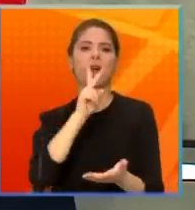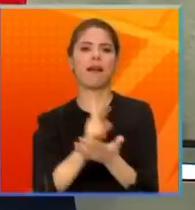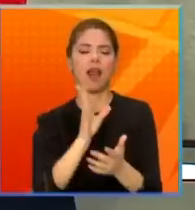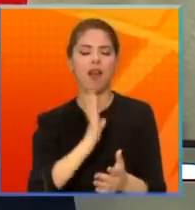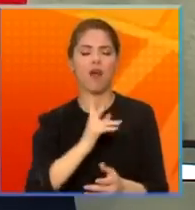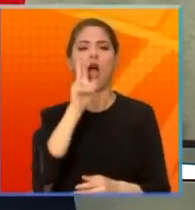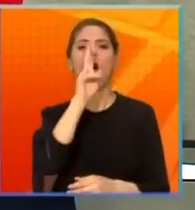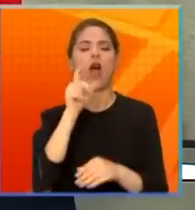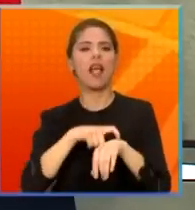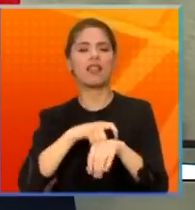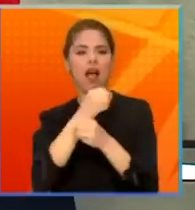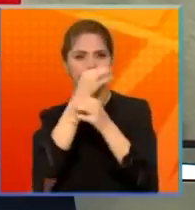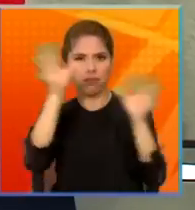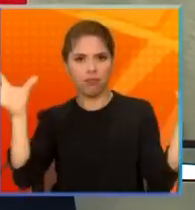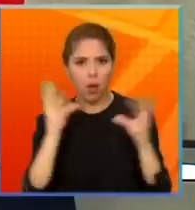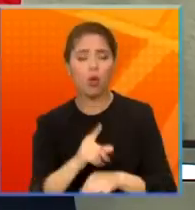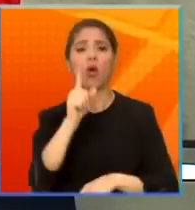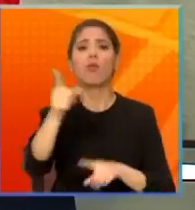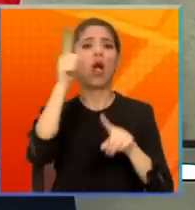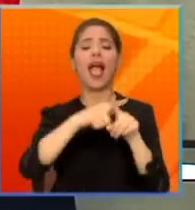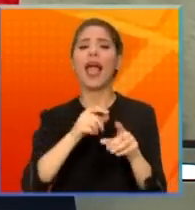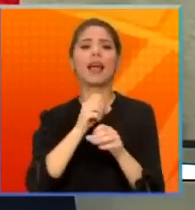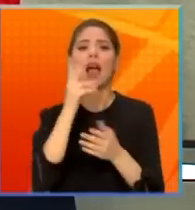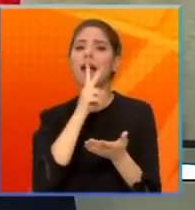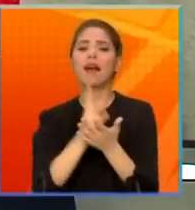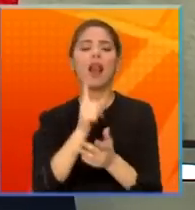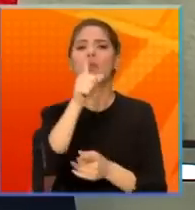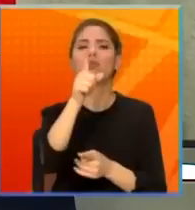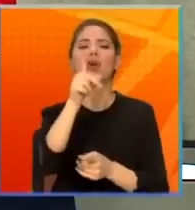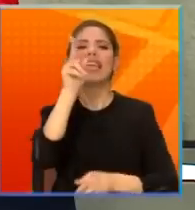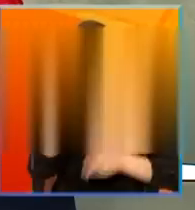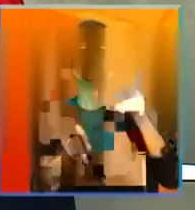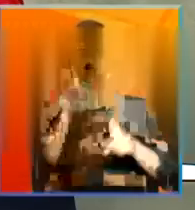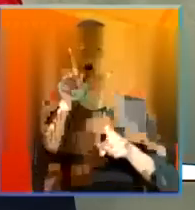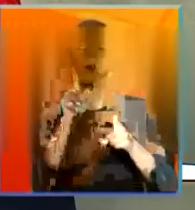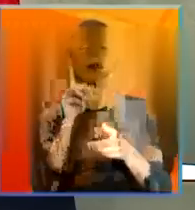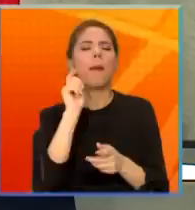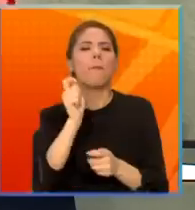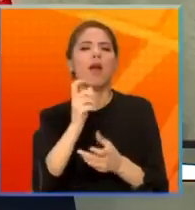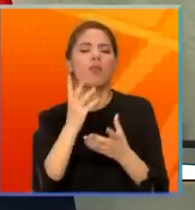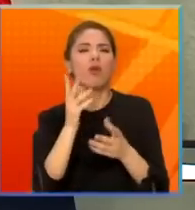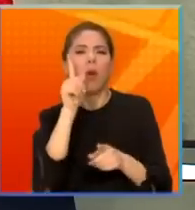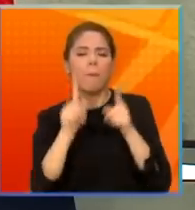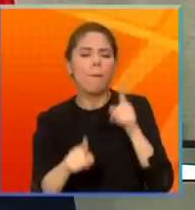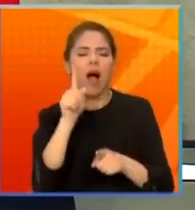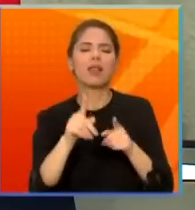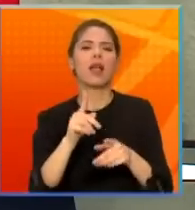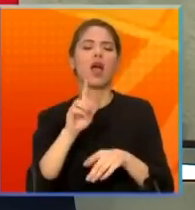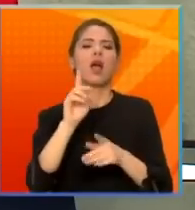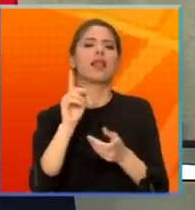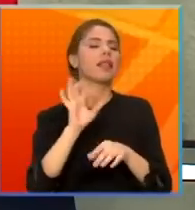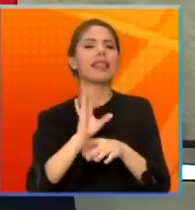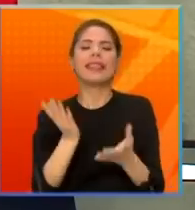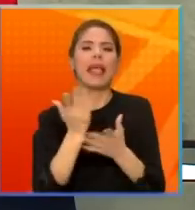öğle saatlerinde. Ek genelgenin konusu bu kez istisnai durumlar. Yani görevleri ve meslekleri gereğince sokağa